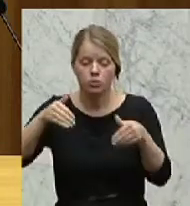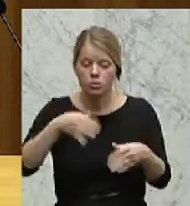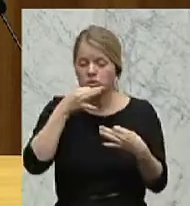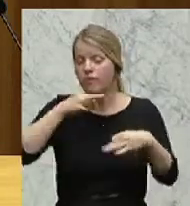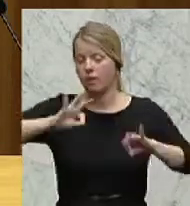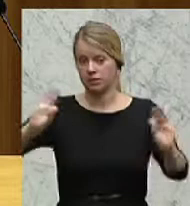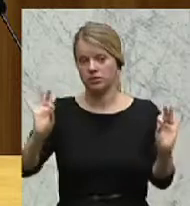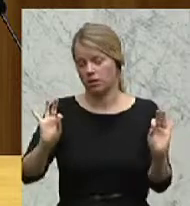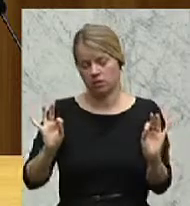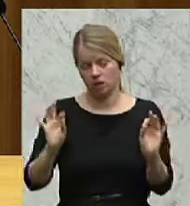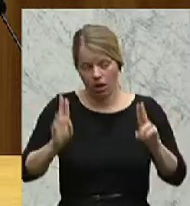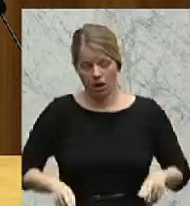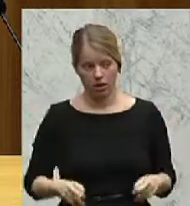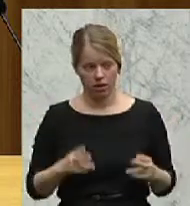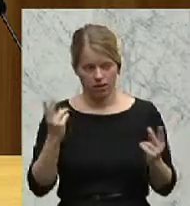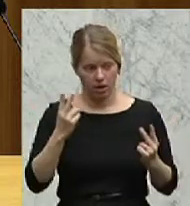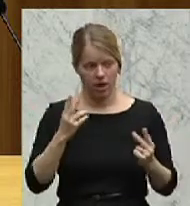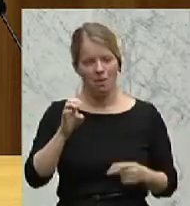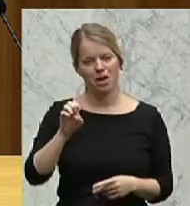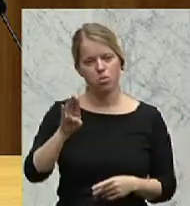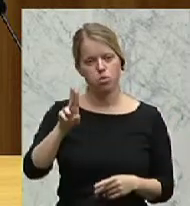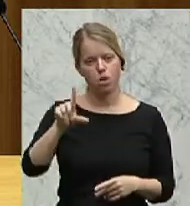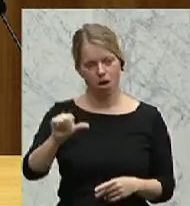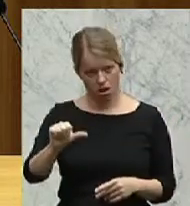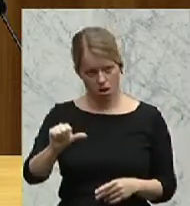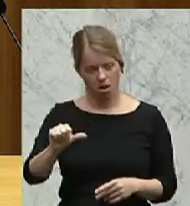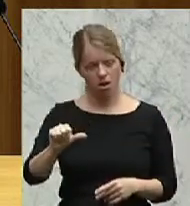richtig. Aber jetzt ganz kurz zu Ebola. Frau Bundesminister,